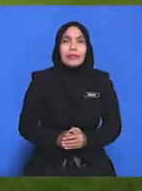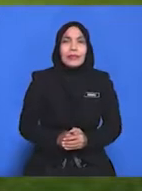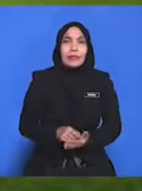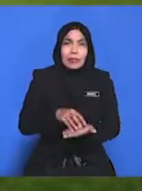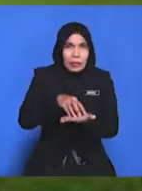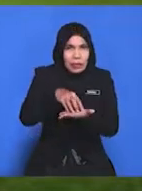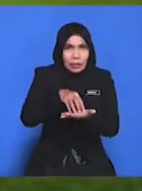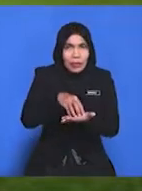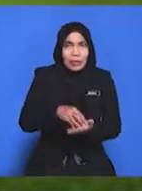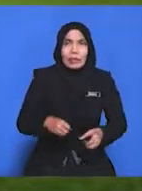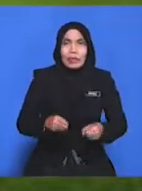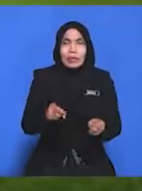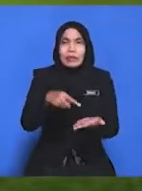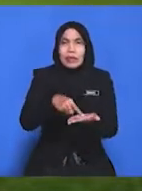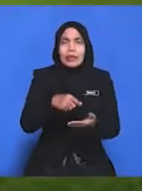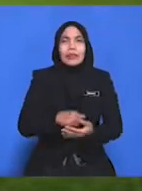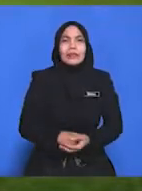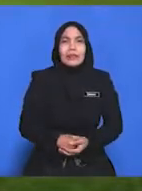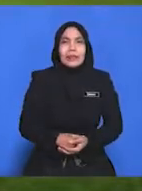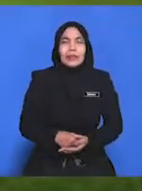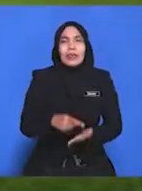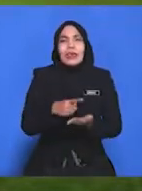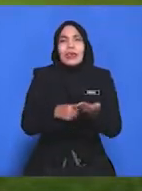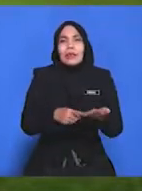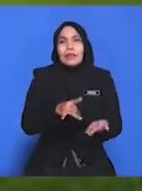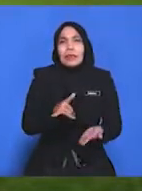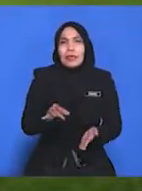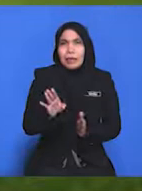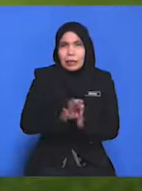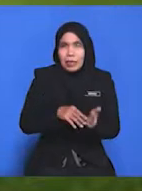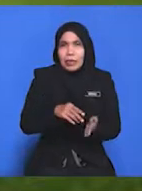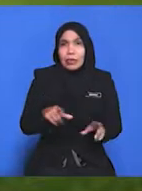Apakah yang akan berlaku sekiranya kita melaksanakan sistem kalah mati?